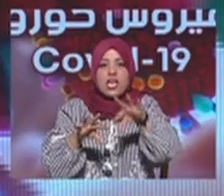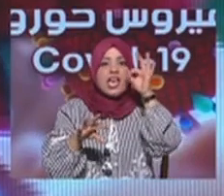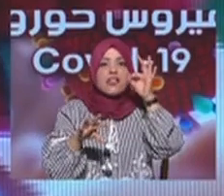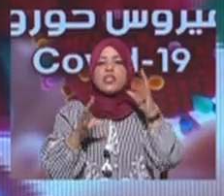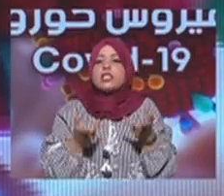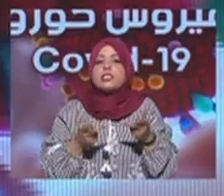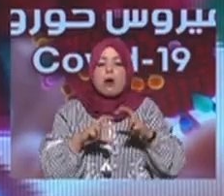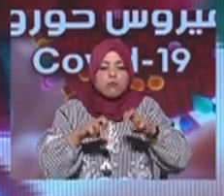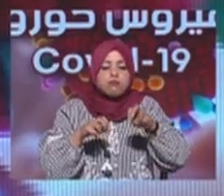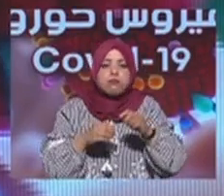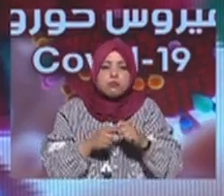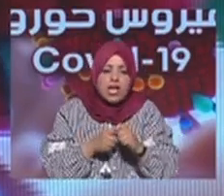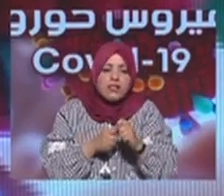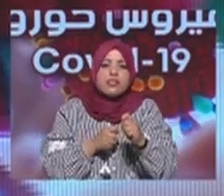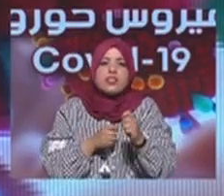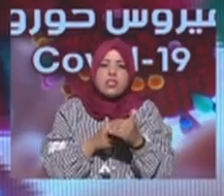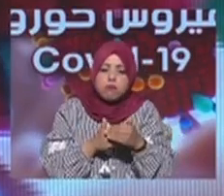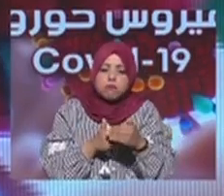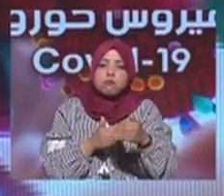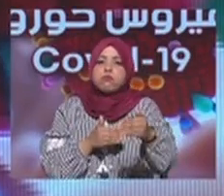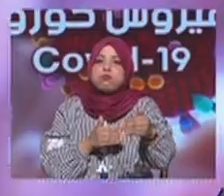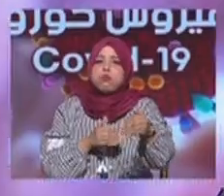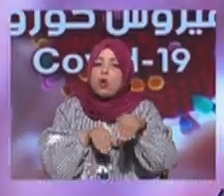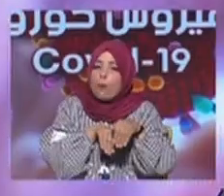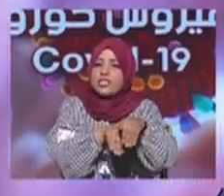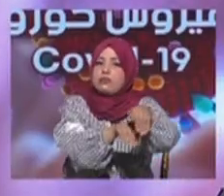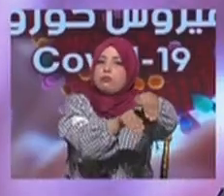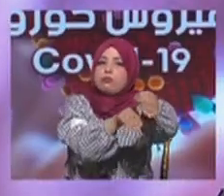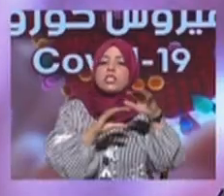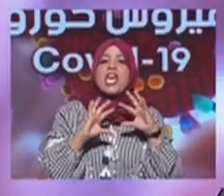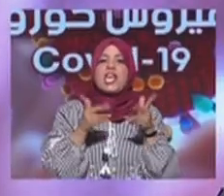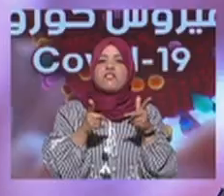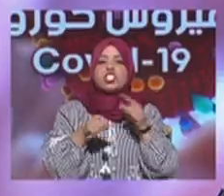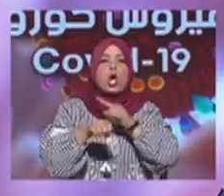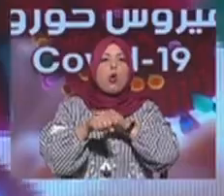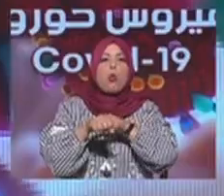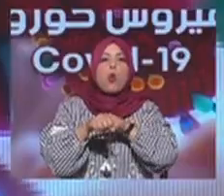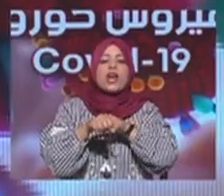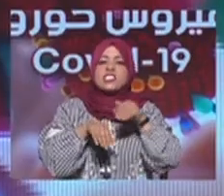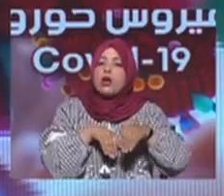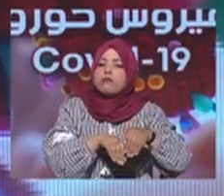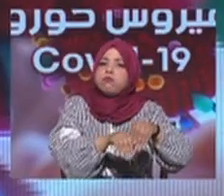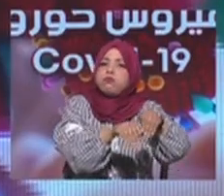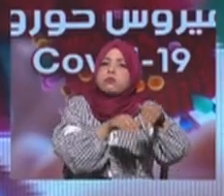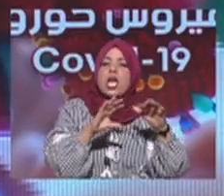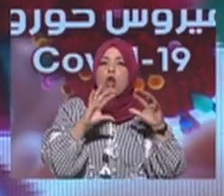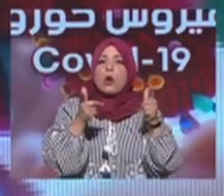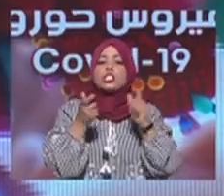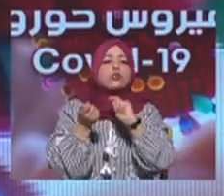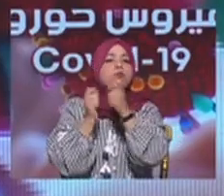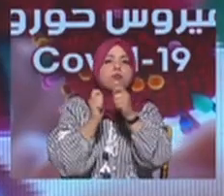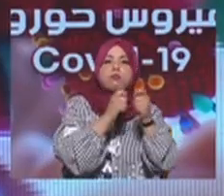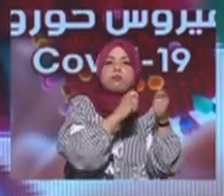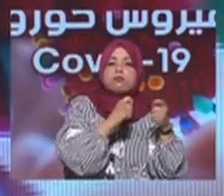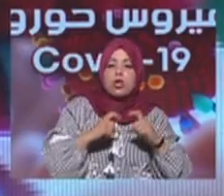البحث يلزمه يقعد متواصل حتى لي توفى هالبانديمي. حسب رايك قداش باش يقعد يتغير؟ هو حتى حد ما